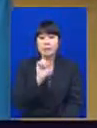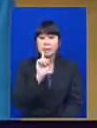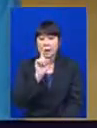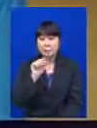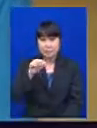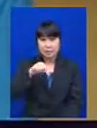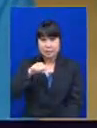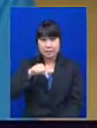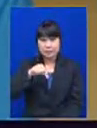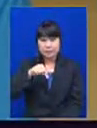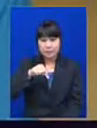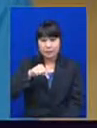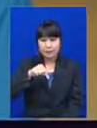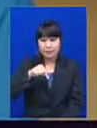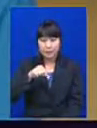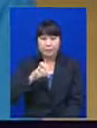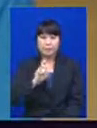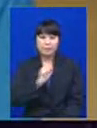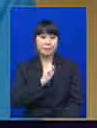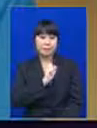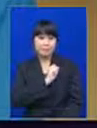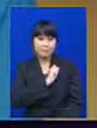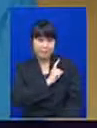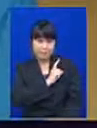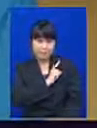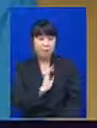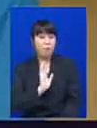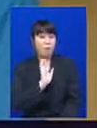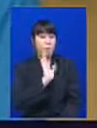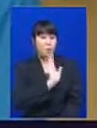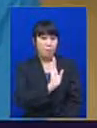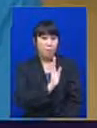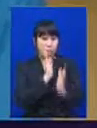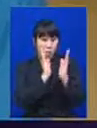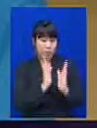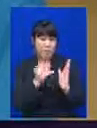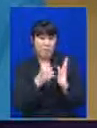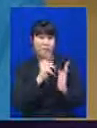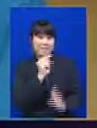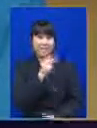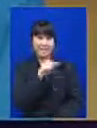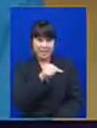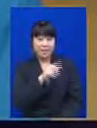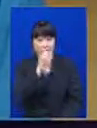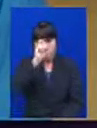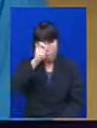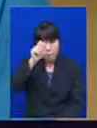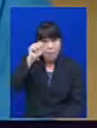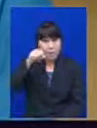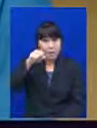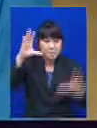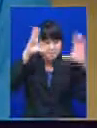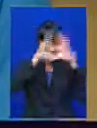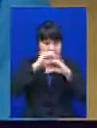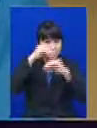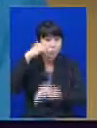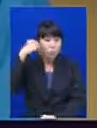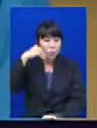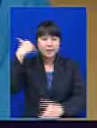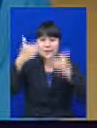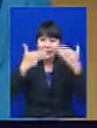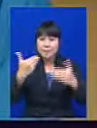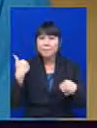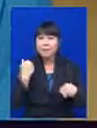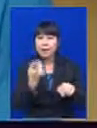ที่นี่ถือว่าเป็นศาสนสถานที่คนท่าขี้เหล็กให้ความเคารพทุกคืนกิจกรรมที่นี่จะมีอะไรบ้